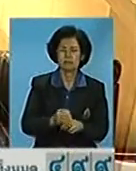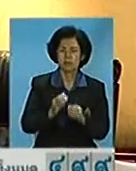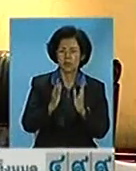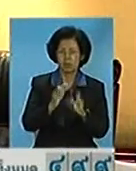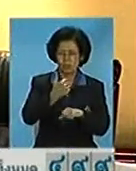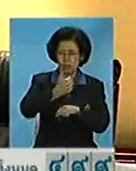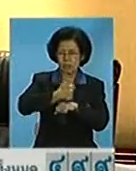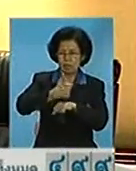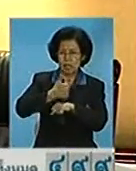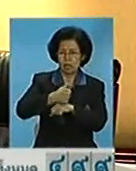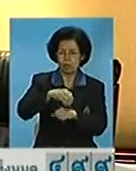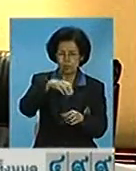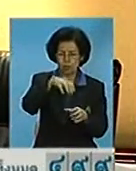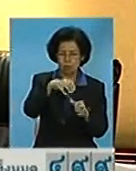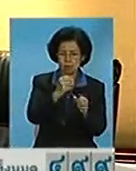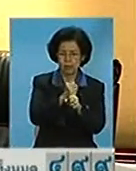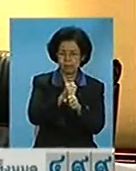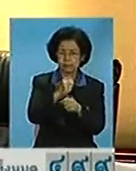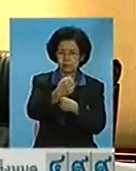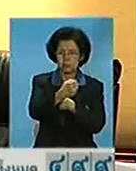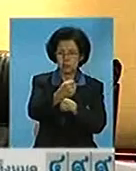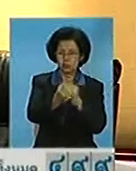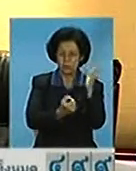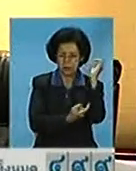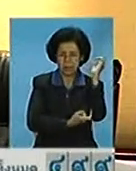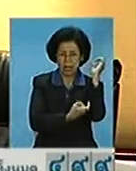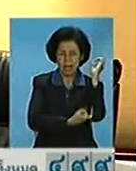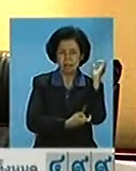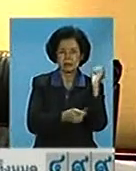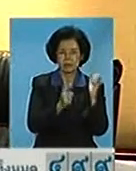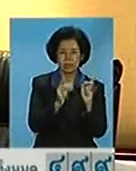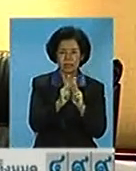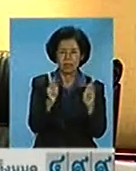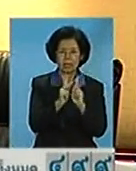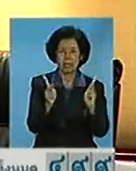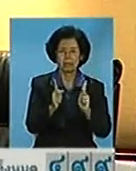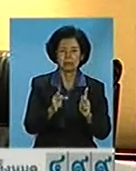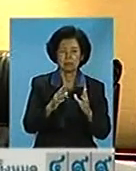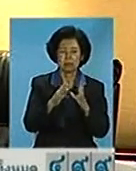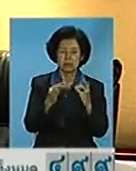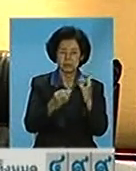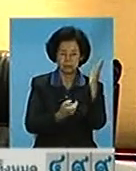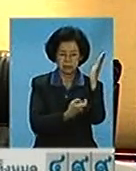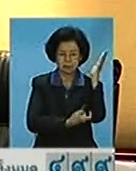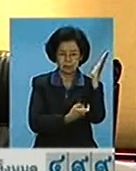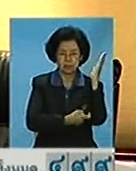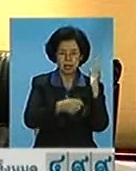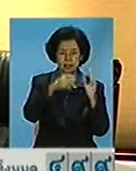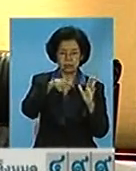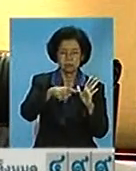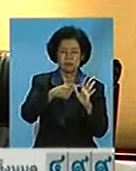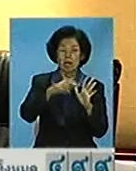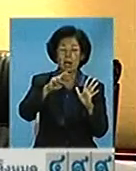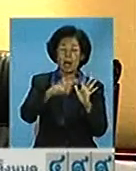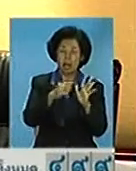านะกรรมธิการนะครับเรื่องคำว่ายางพาราเราหมายถึงยางและไม้ยาง